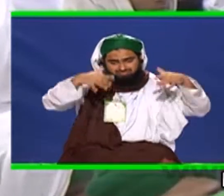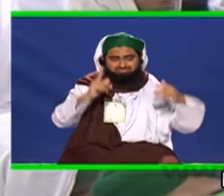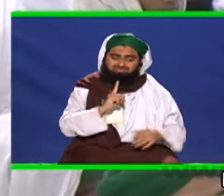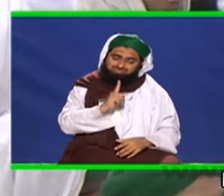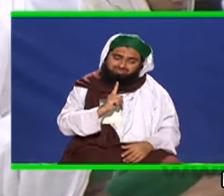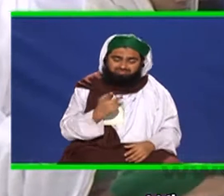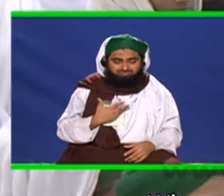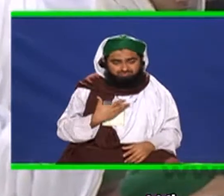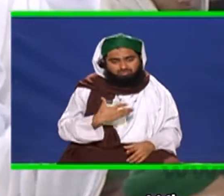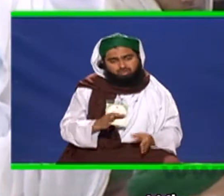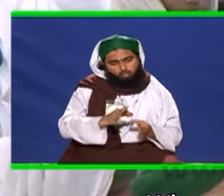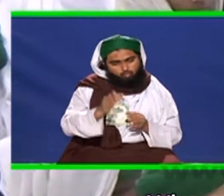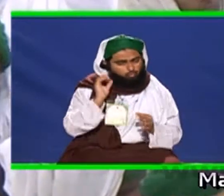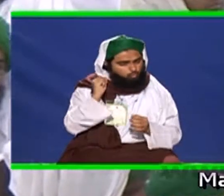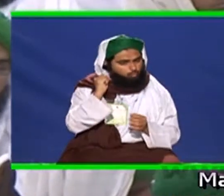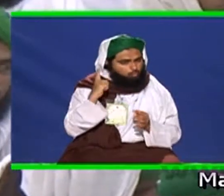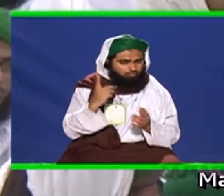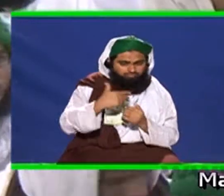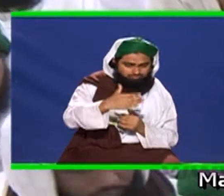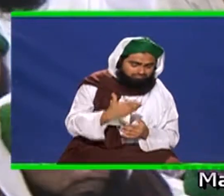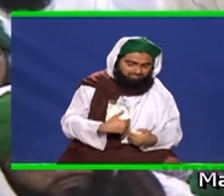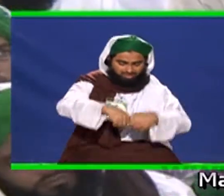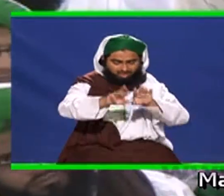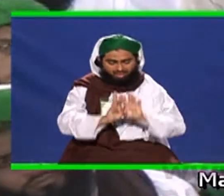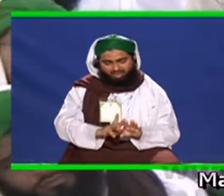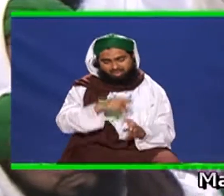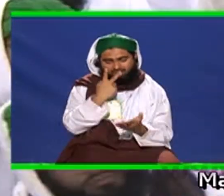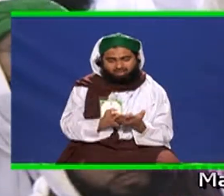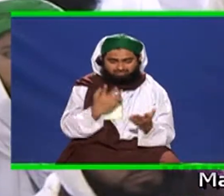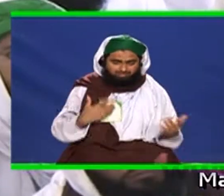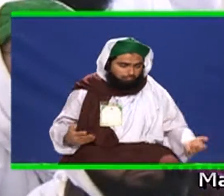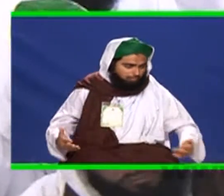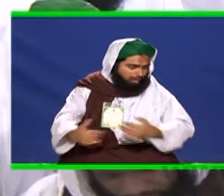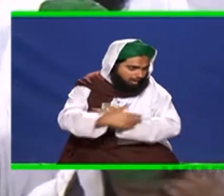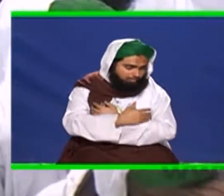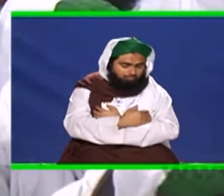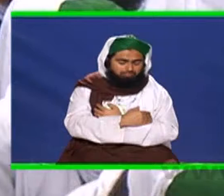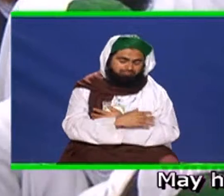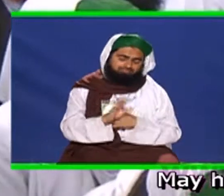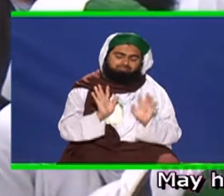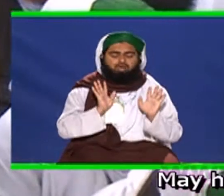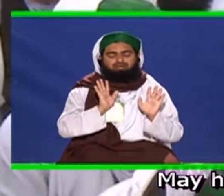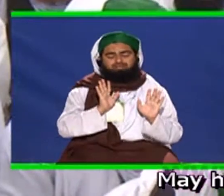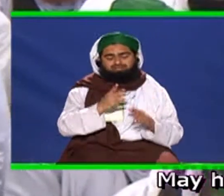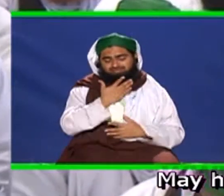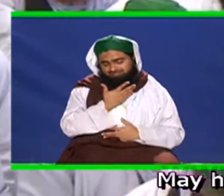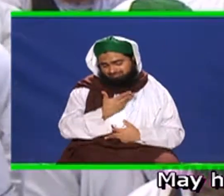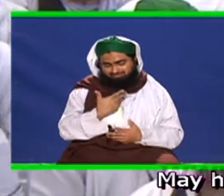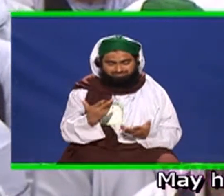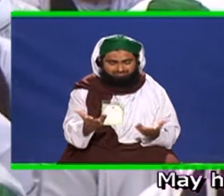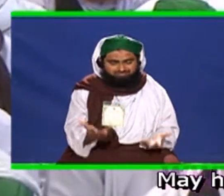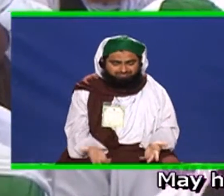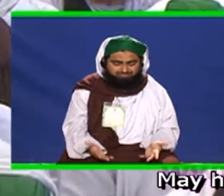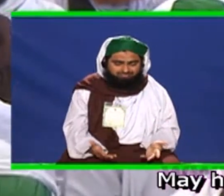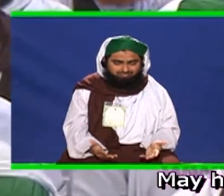कयामत को बहुत देर इतना इंतजार कौन, कब्र ही में सरकार चादर में छुपा ले। इसको भी बहुत देर, अगर अभी भी अगर चादर बिछा